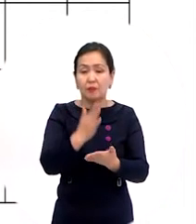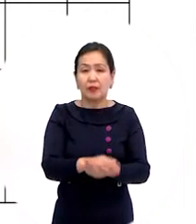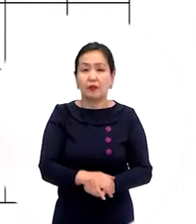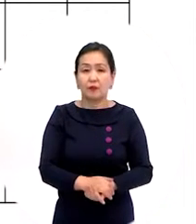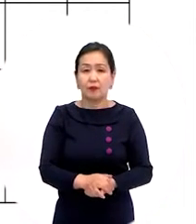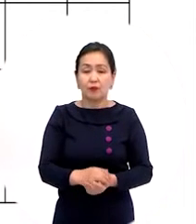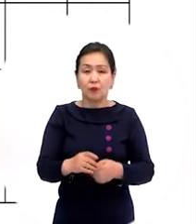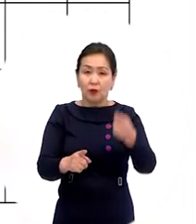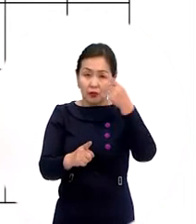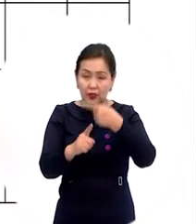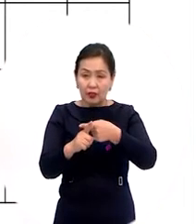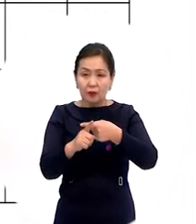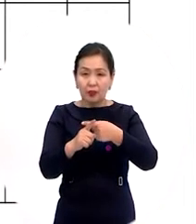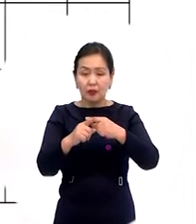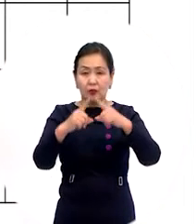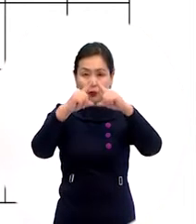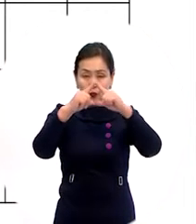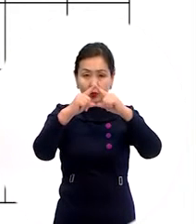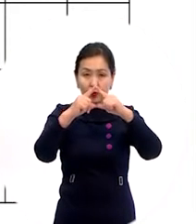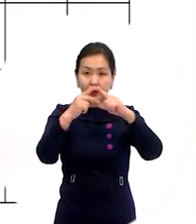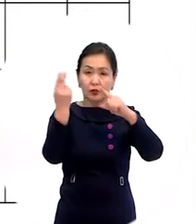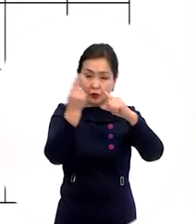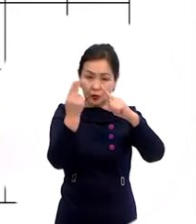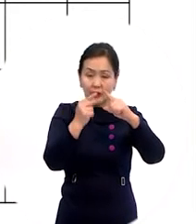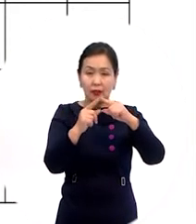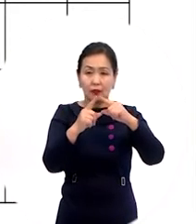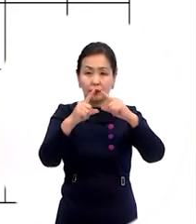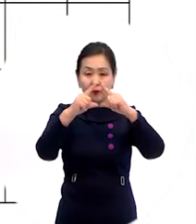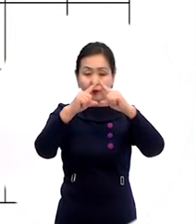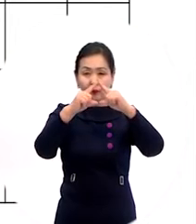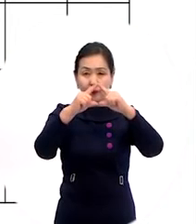байна. Одоо дээр нь гурвалжин дүрс зуръя.